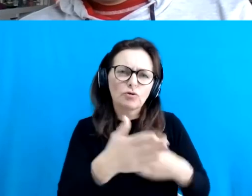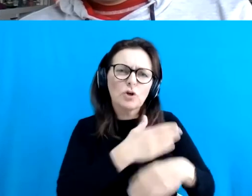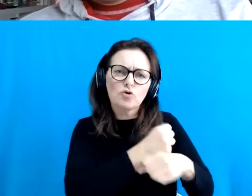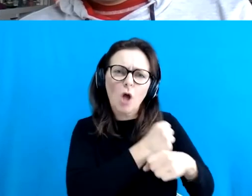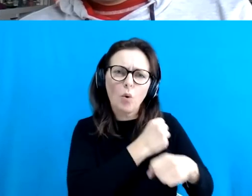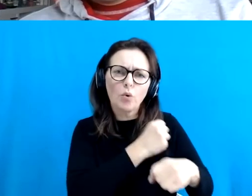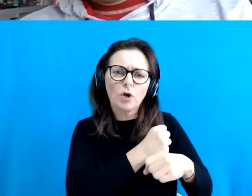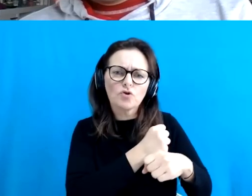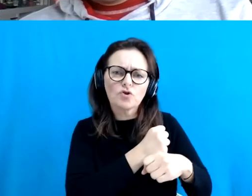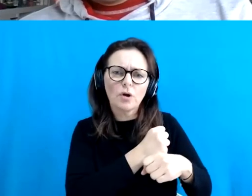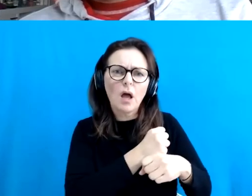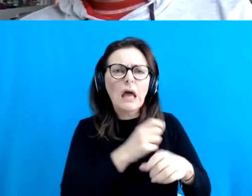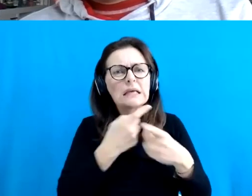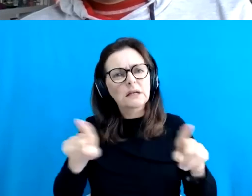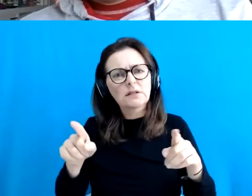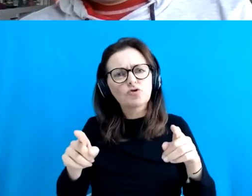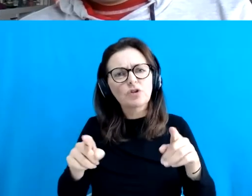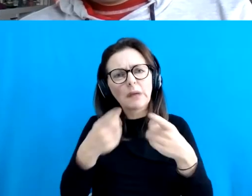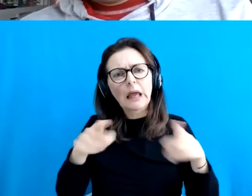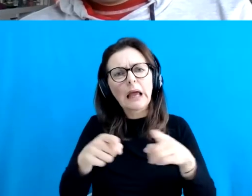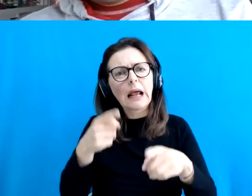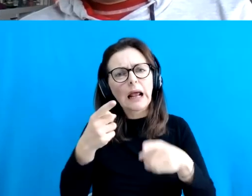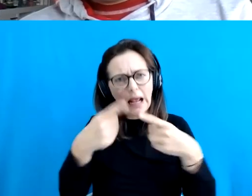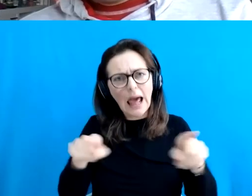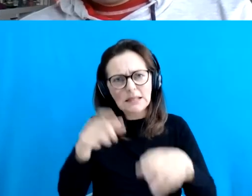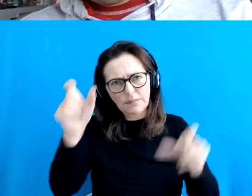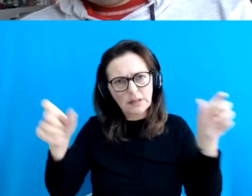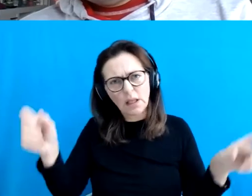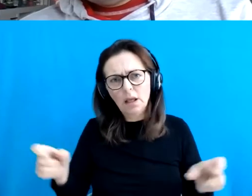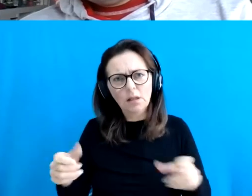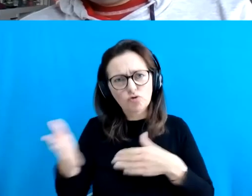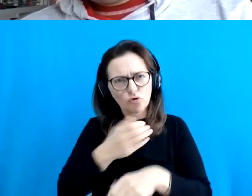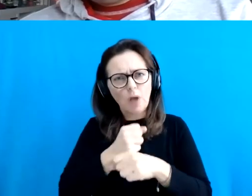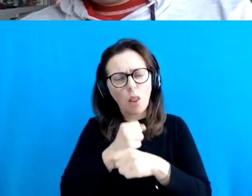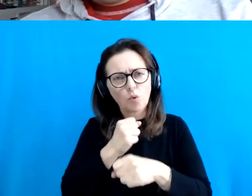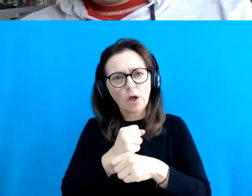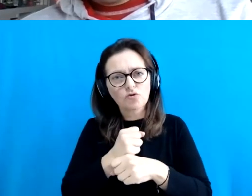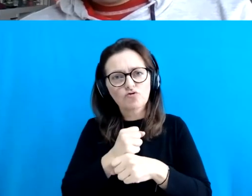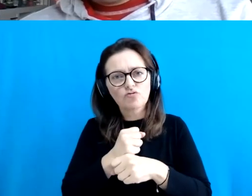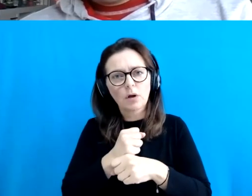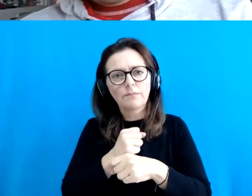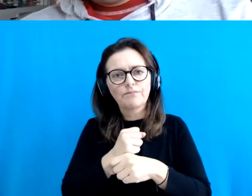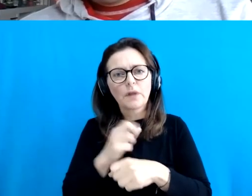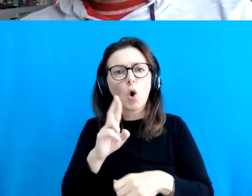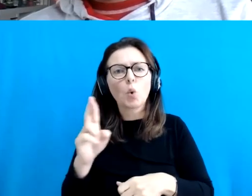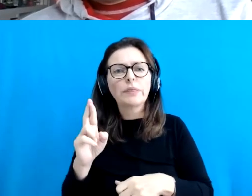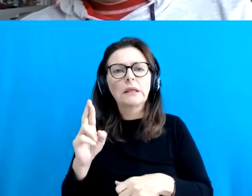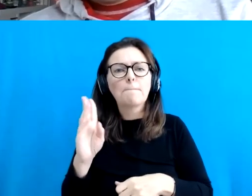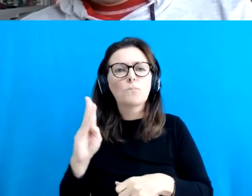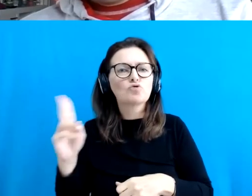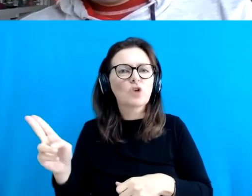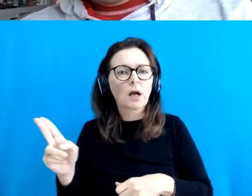tudi z odličnimi glasbeniki, recimo Rudi Bučar, ampak omenil si pa tudi igranje na ulici.